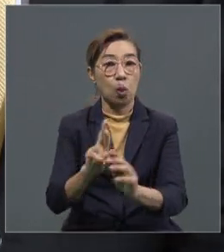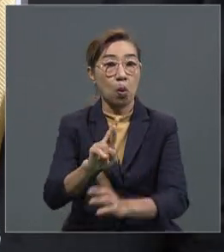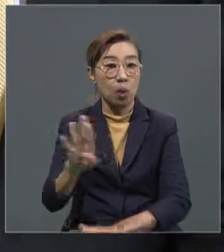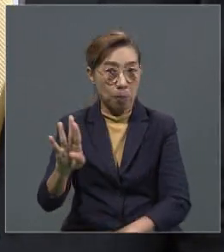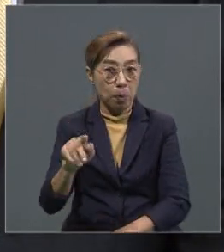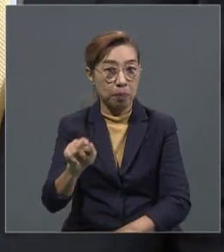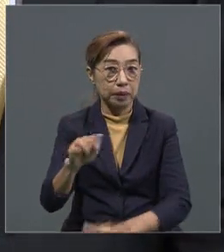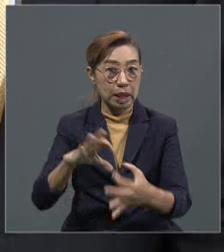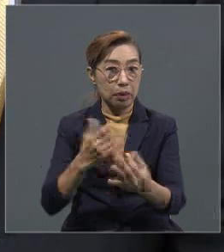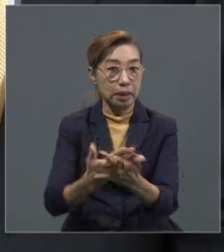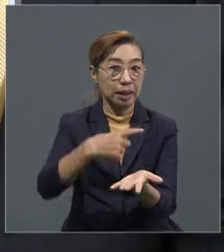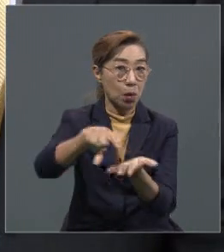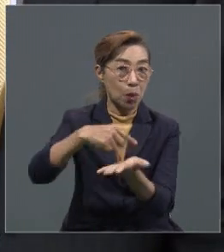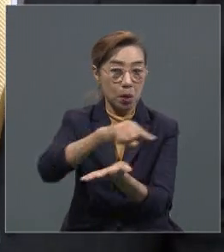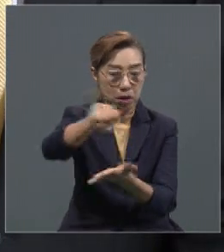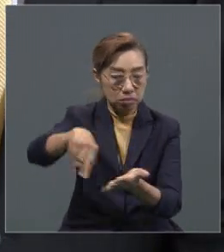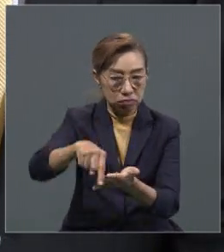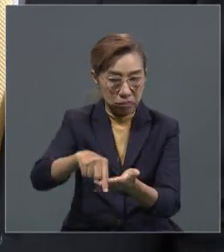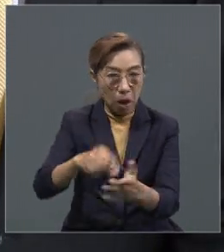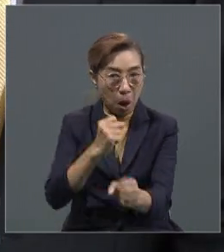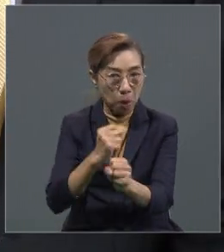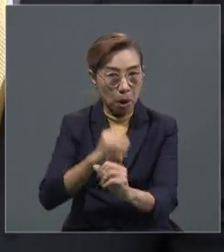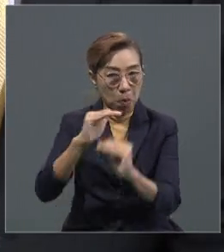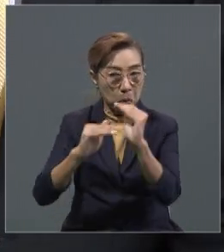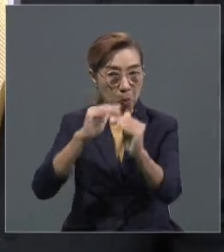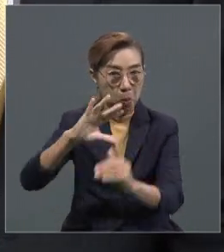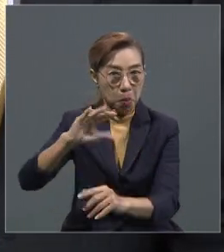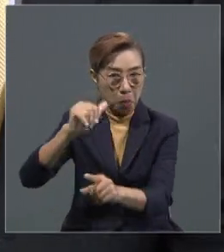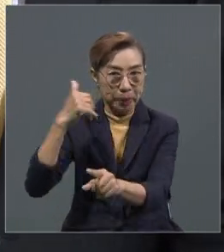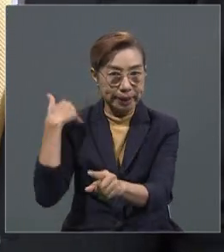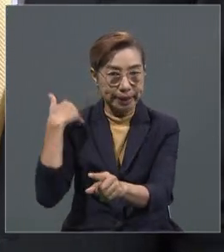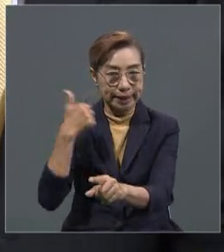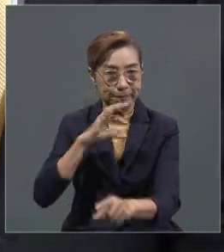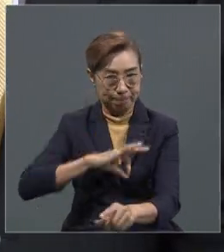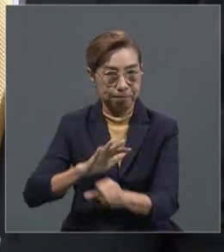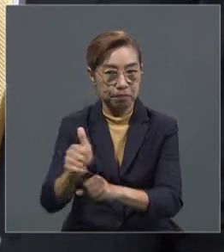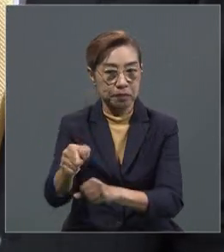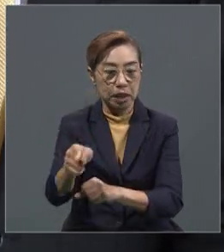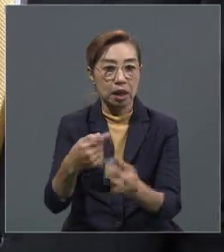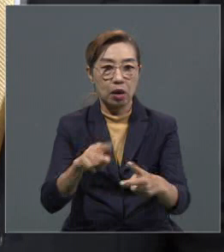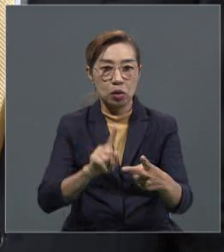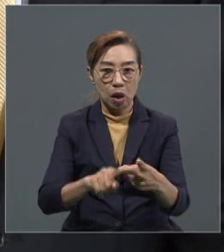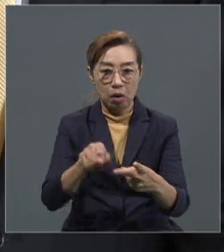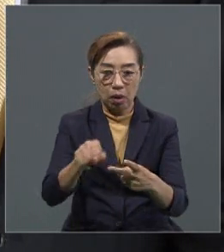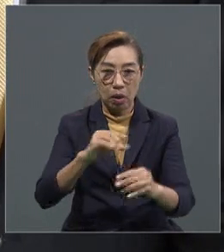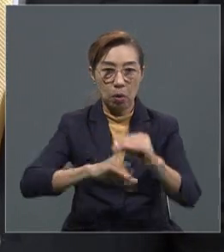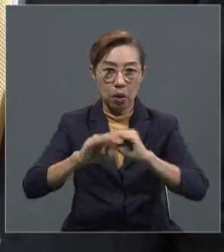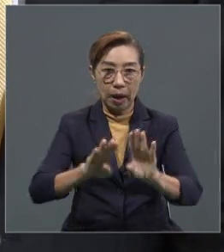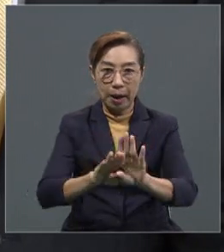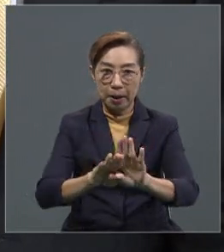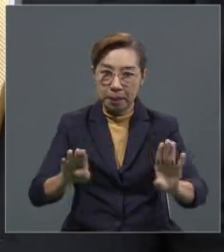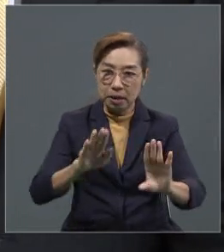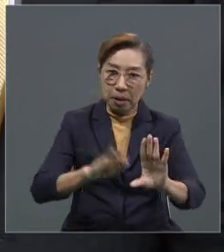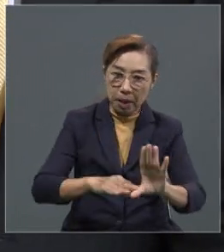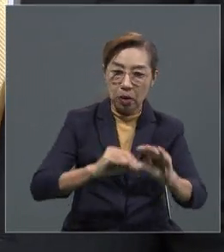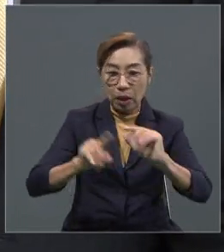องเนี่ยนะครับมีความคืบหน้าในระดับที่น่าพอใจแล้วเราก็เห็นถึงวันที่มีความพร้อมในการดำเนินการในขั้นตอนต่